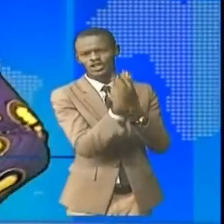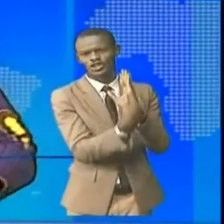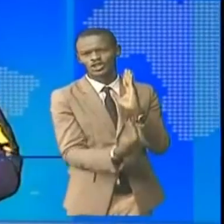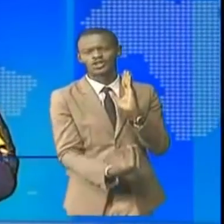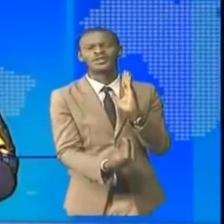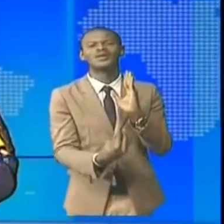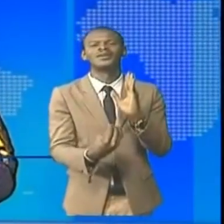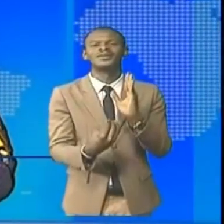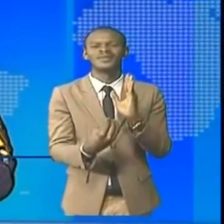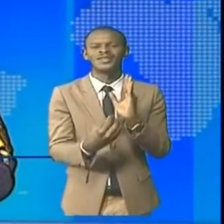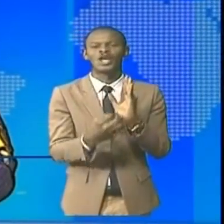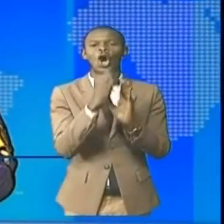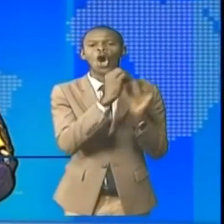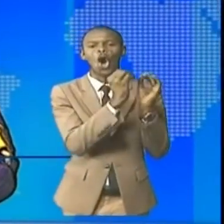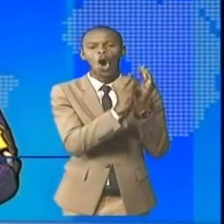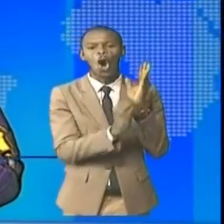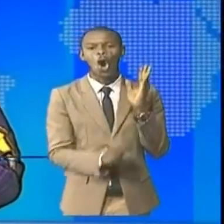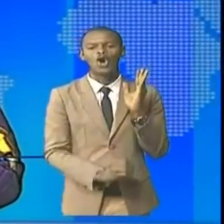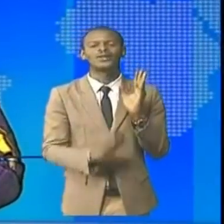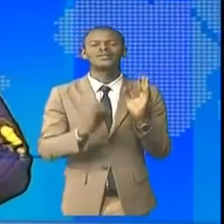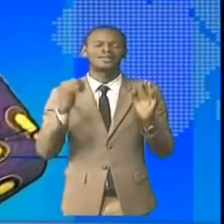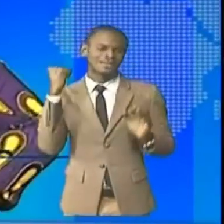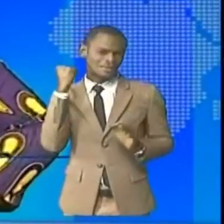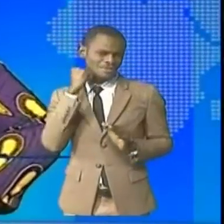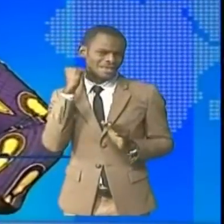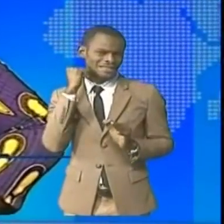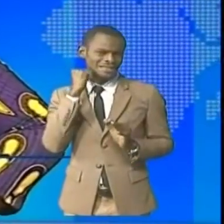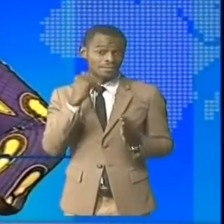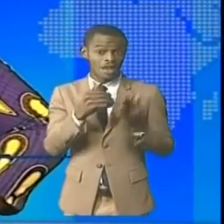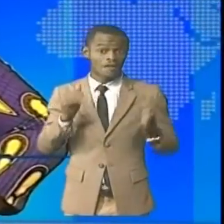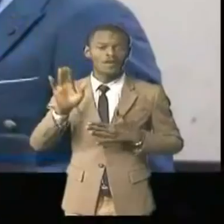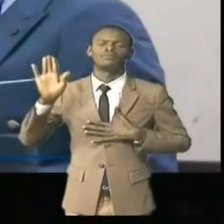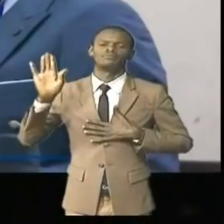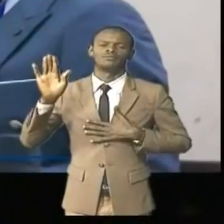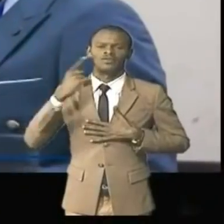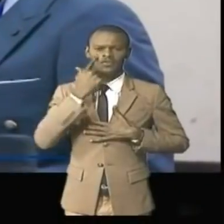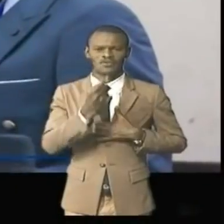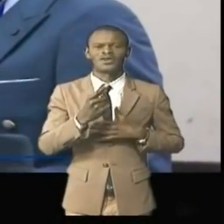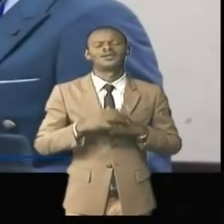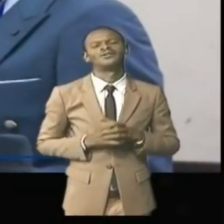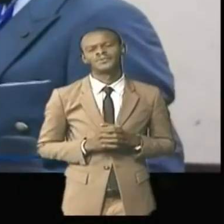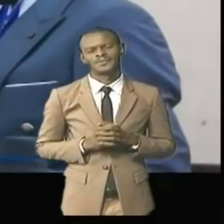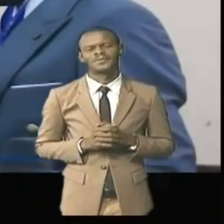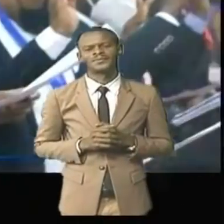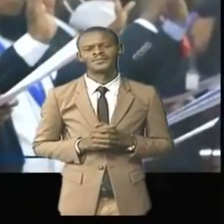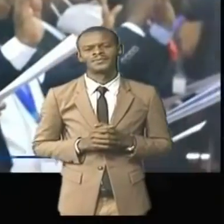de l'INPS à Kinshasa, nous dit Chantal Okoloba.